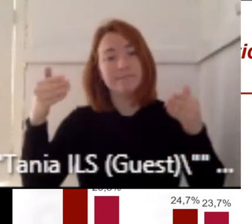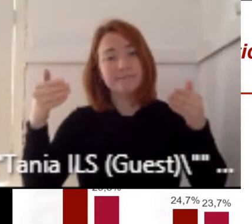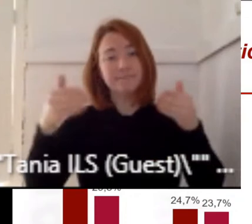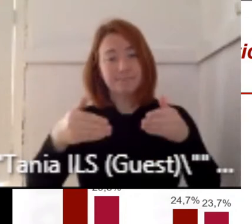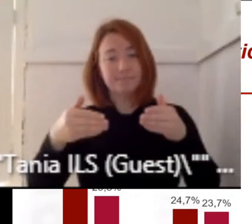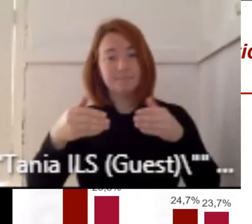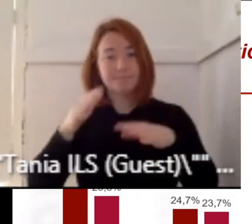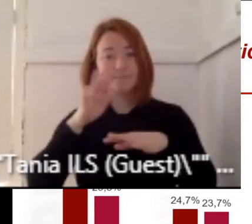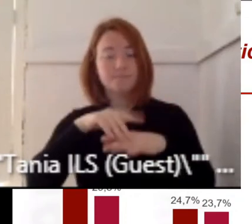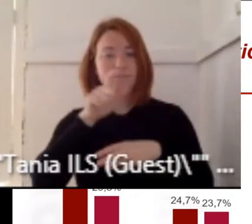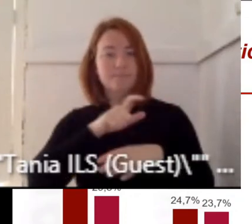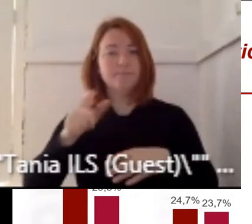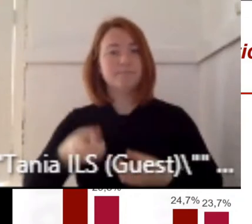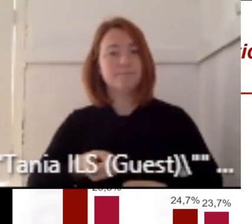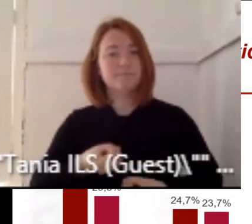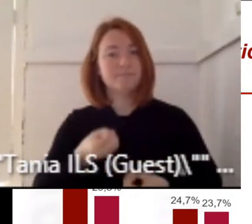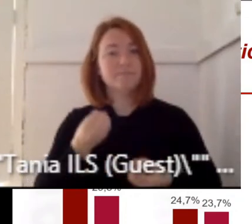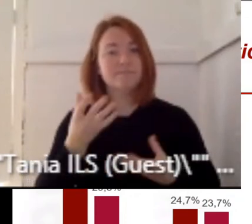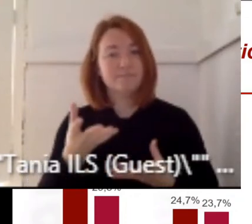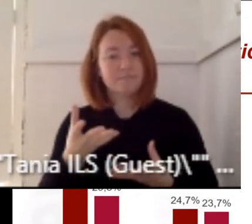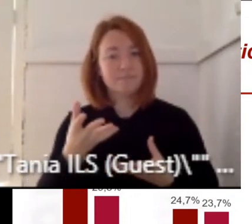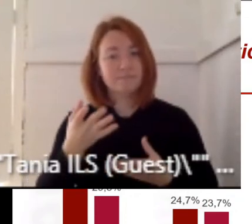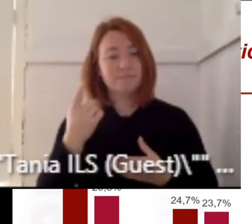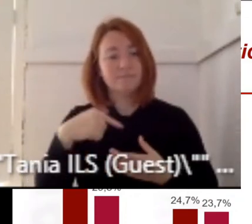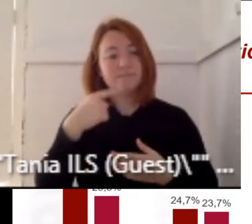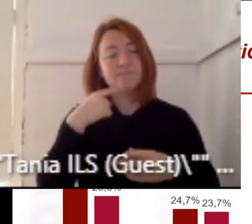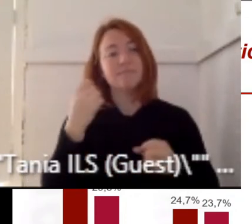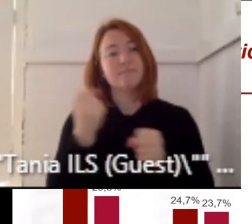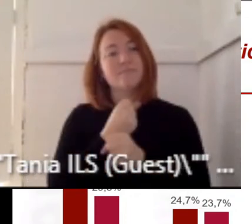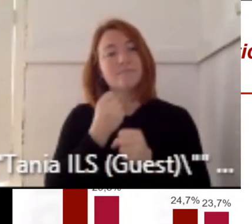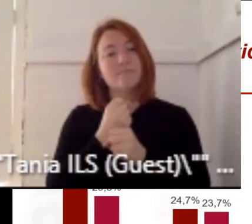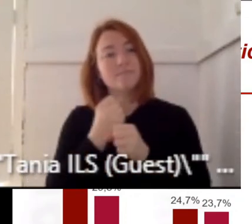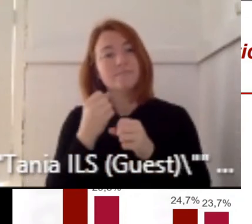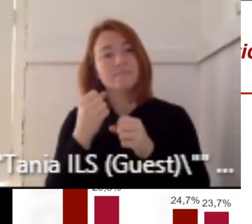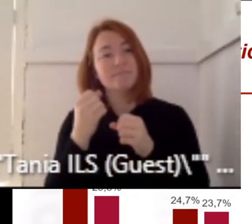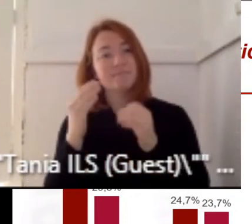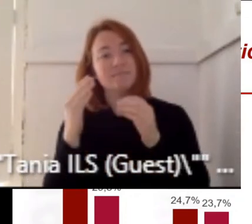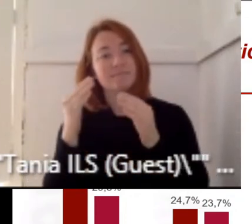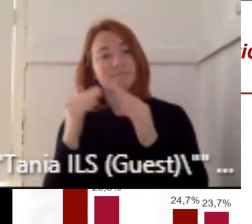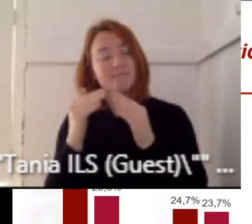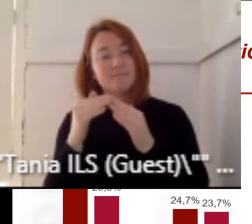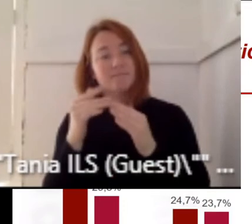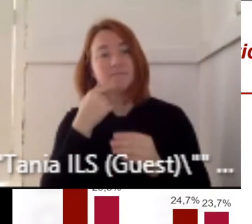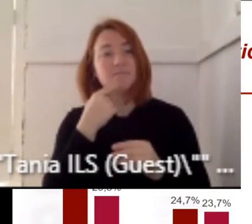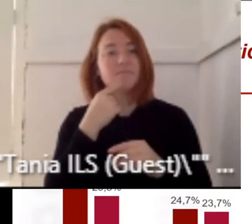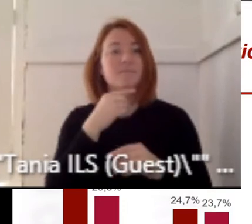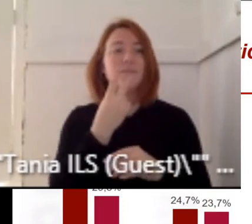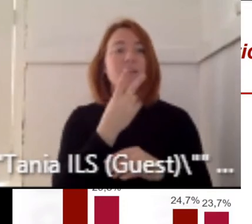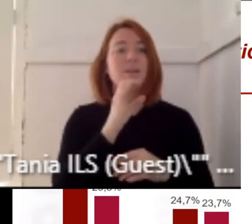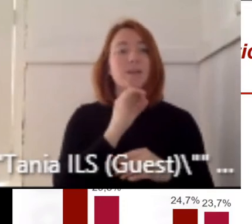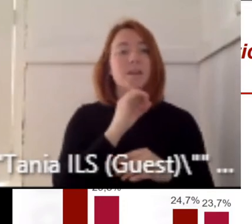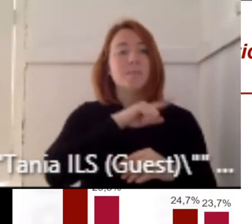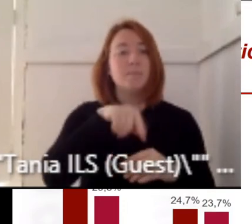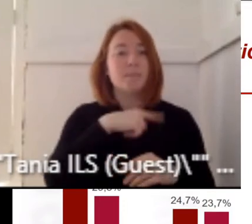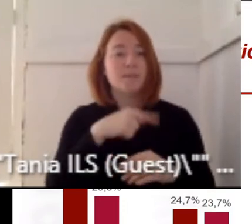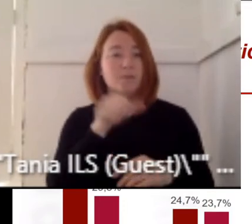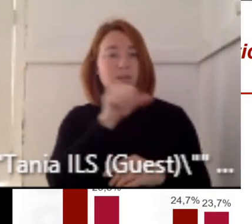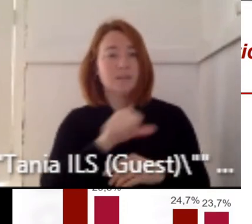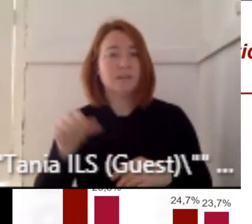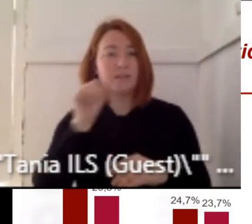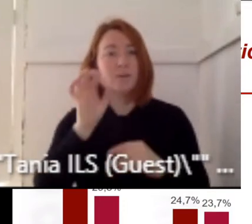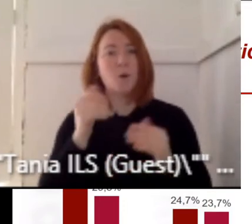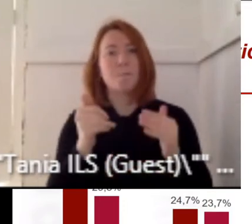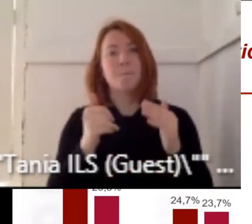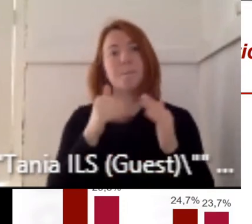persones que expressen que han dedicat a les tasques domèstiques entre 10 i 20 hores a la setmana o més de 20 hores a la setmana, veiem que en